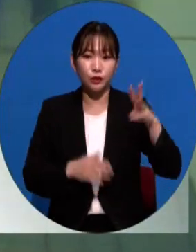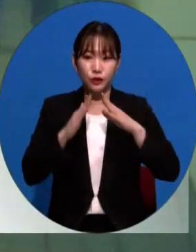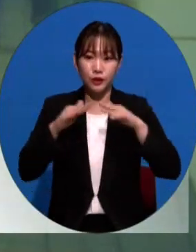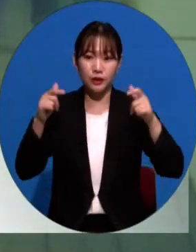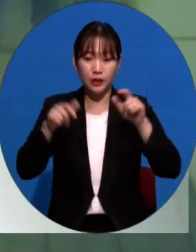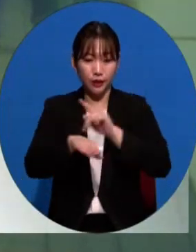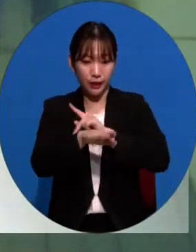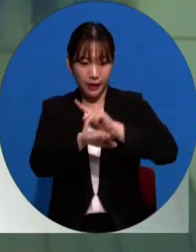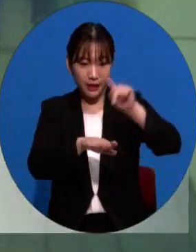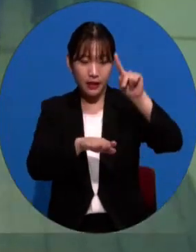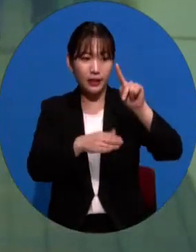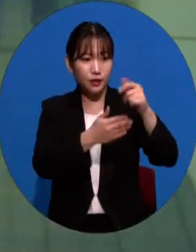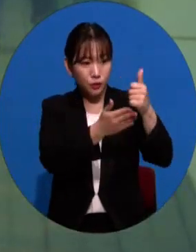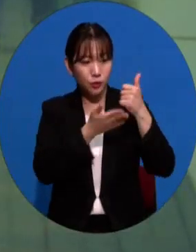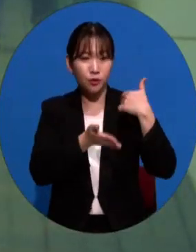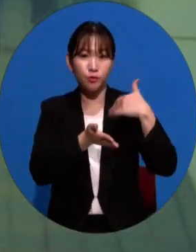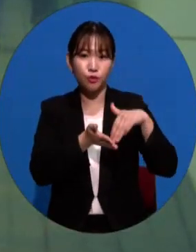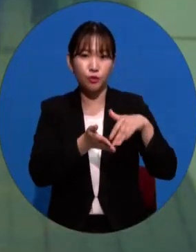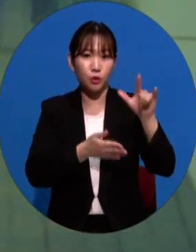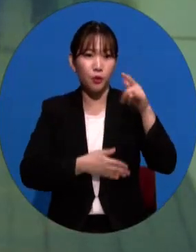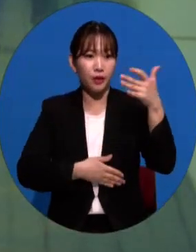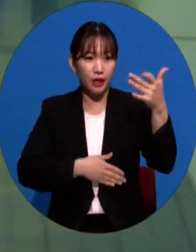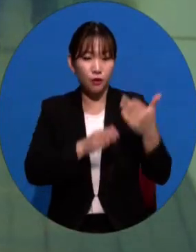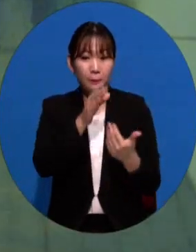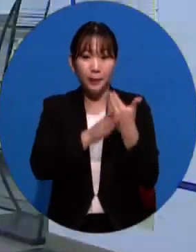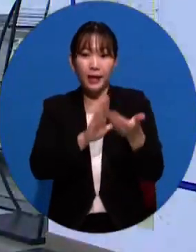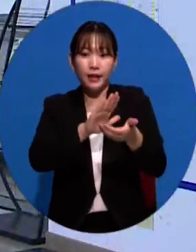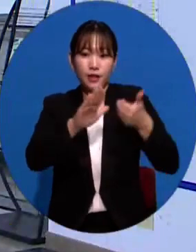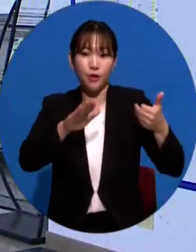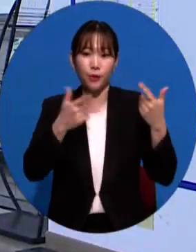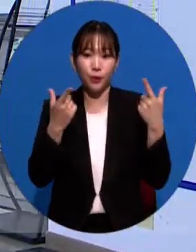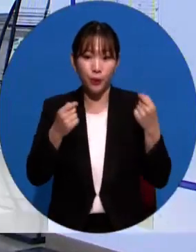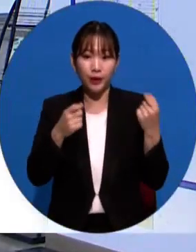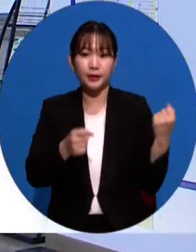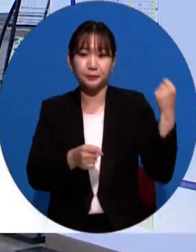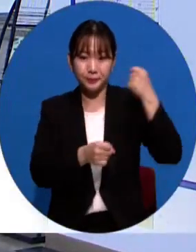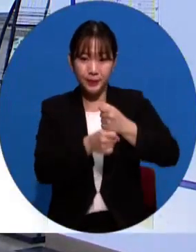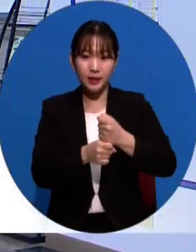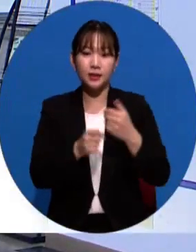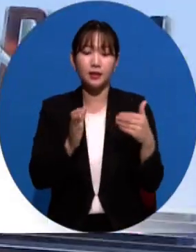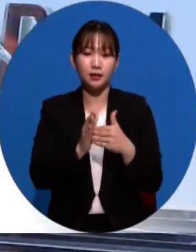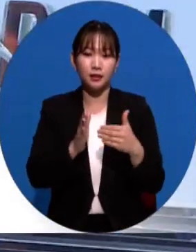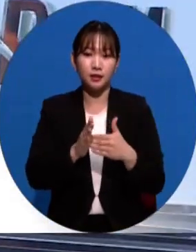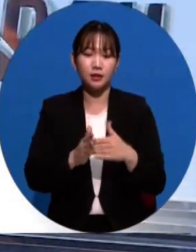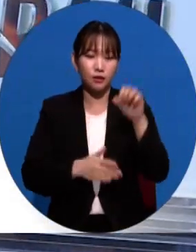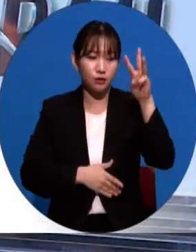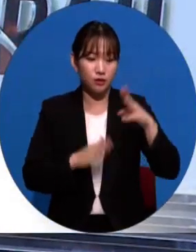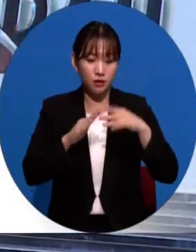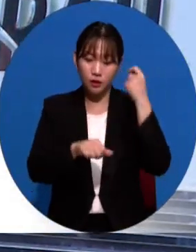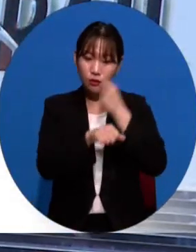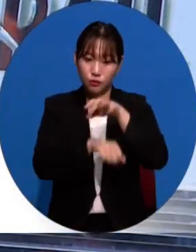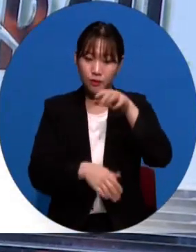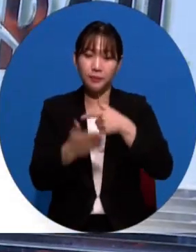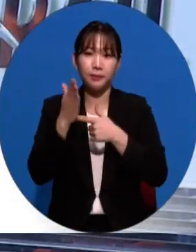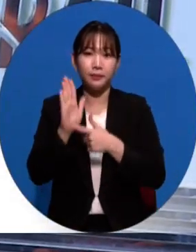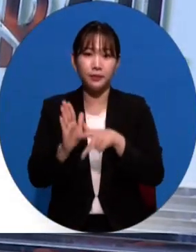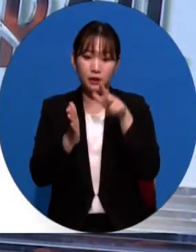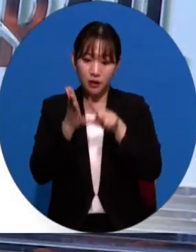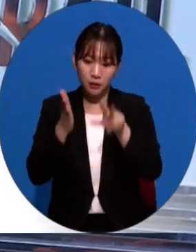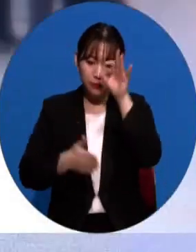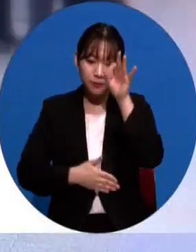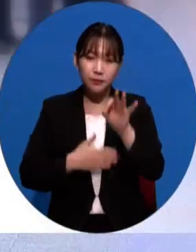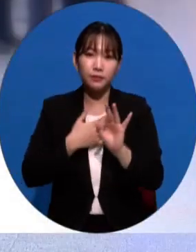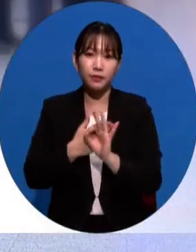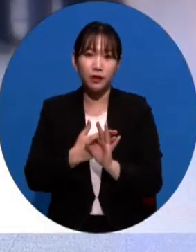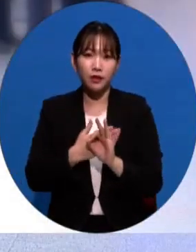광주 전남지역 KTX 이용객 수가 코로나19 이전 수준으로 회복했습니다 광주전남 연구원이 발표한 자료에